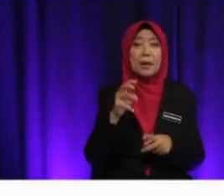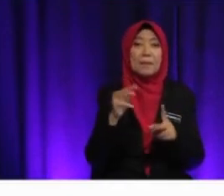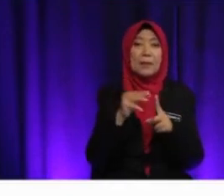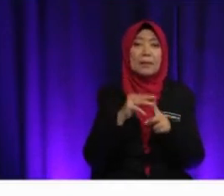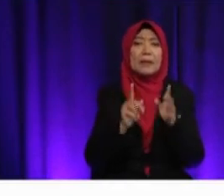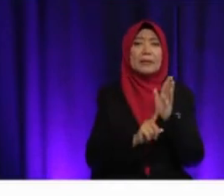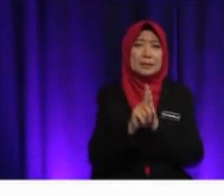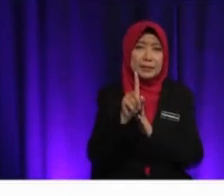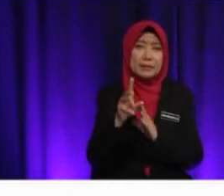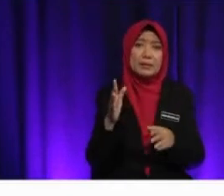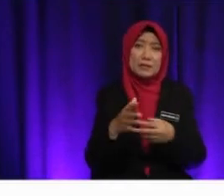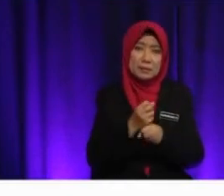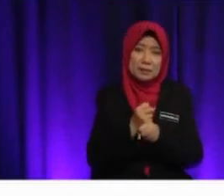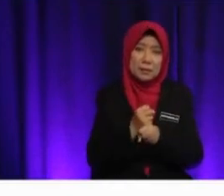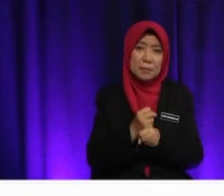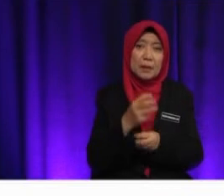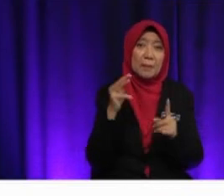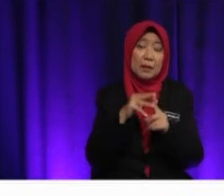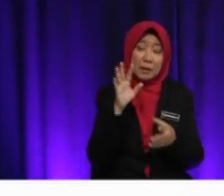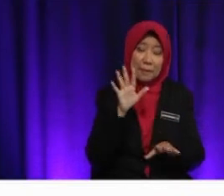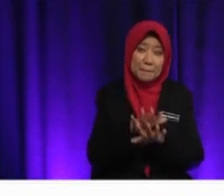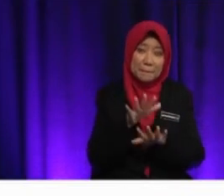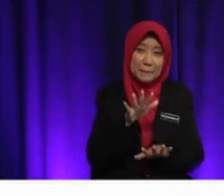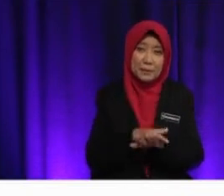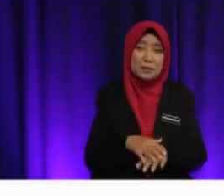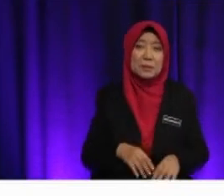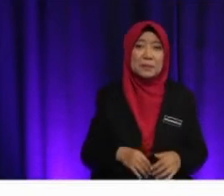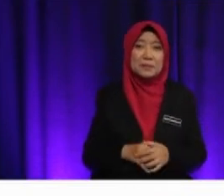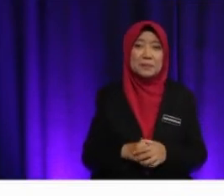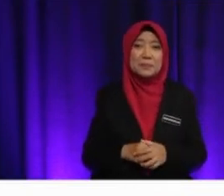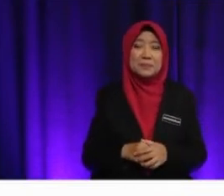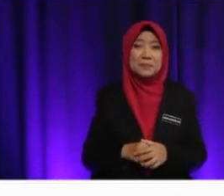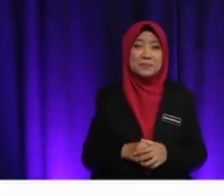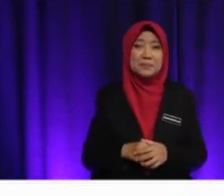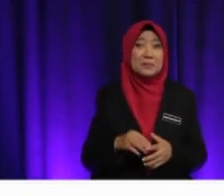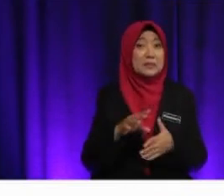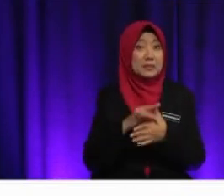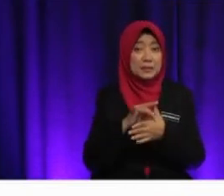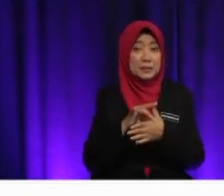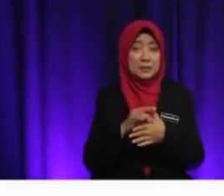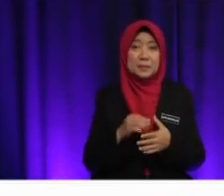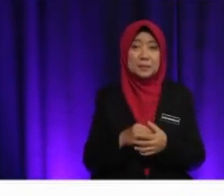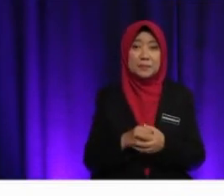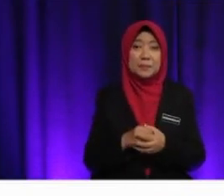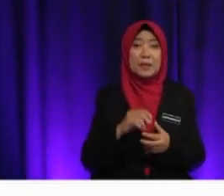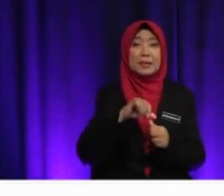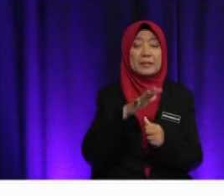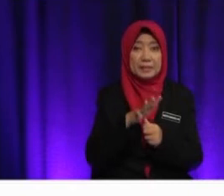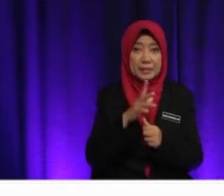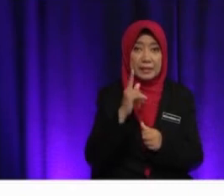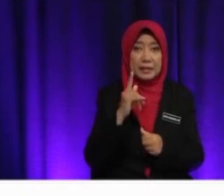Okey, ini frame dia. Nak jawab soalan kebat guna macam ni saja. Isi, kemudian hal demikian, kesannya KFC